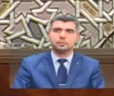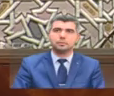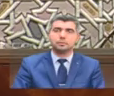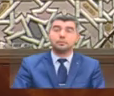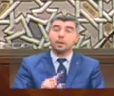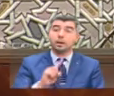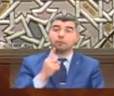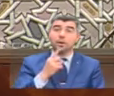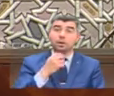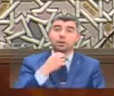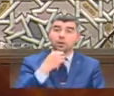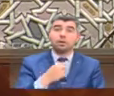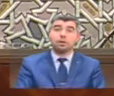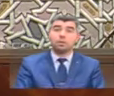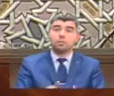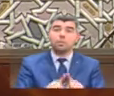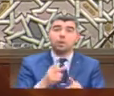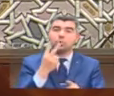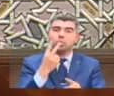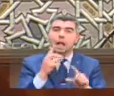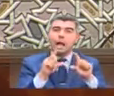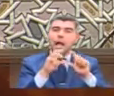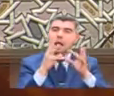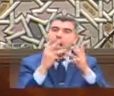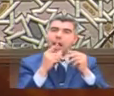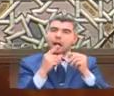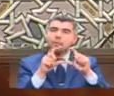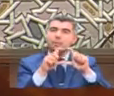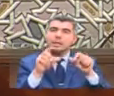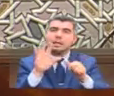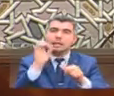اولا غادي نعطي واحد جوج دراق الارقام ديال الهاتف